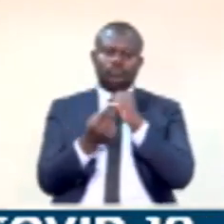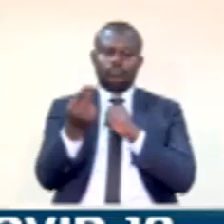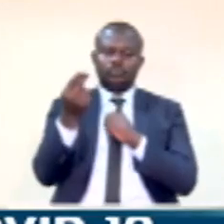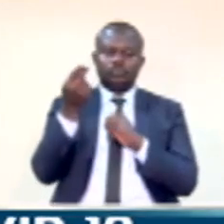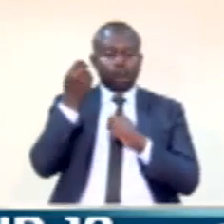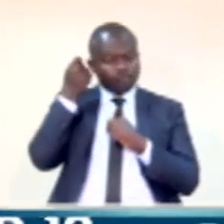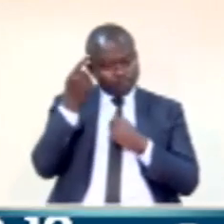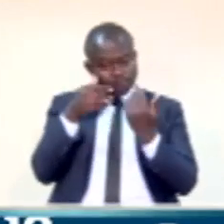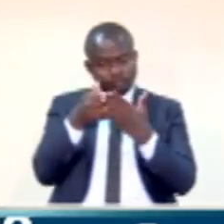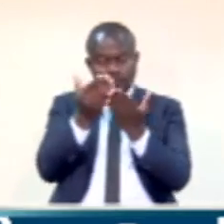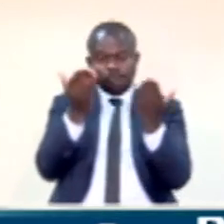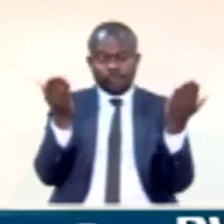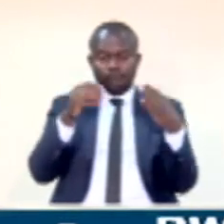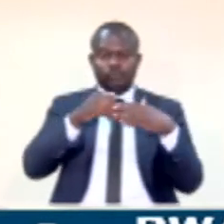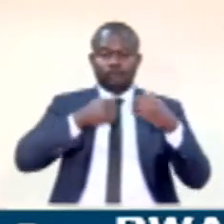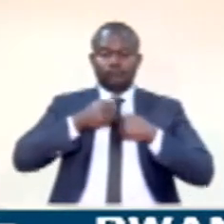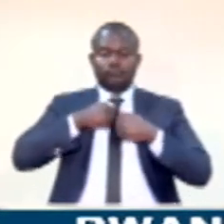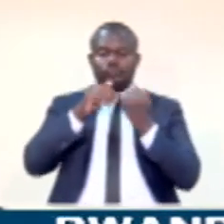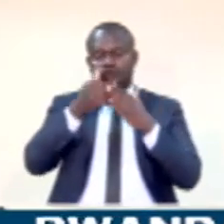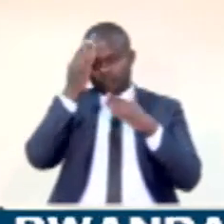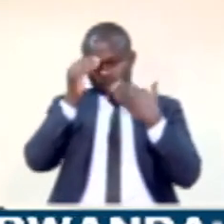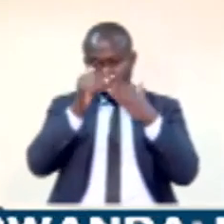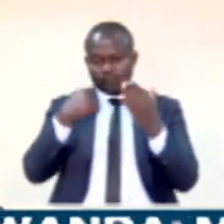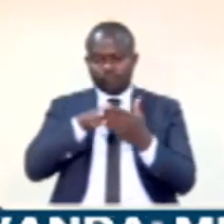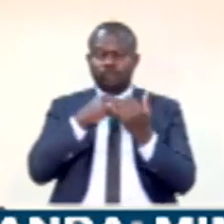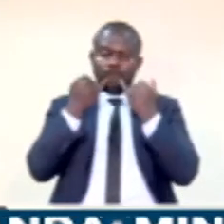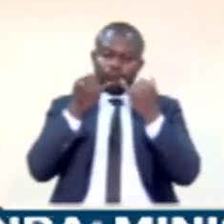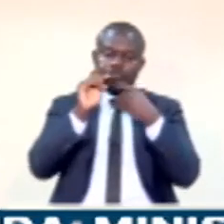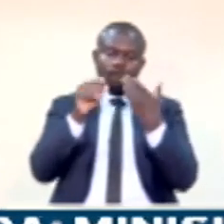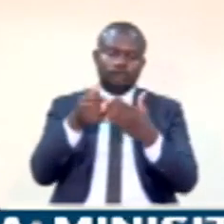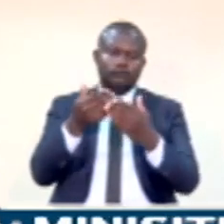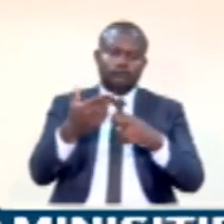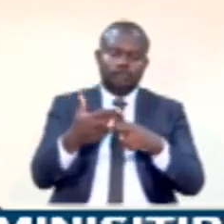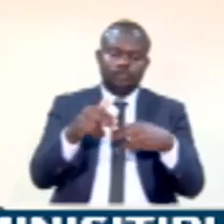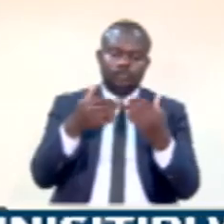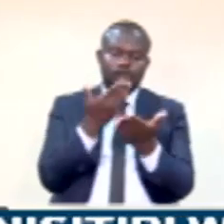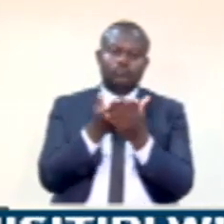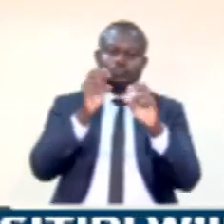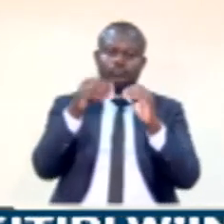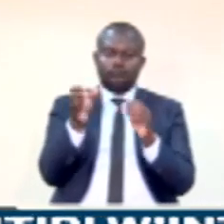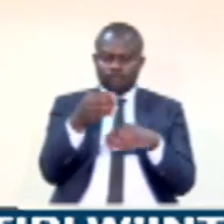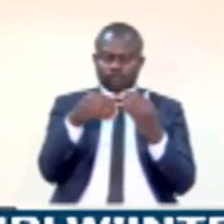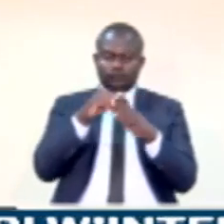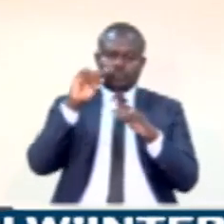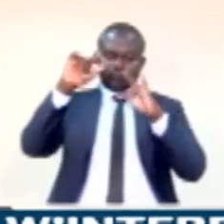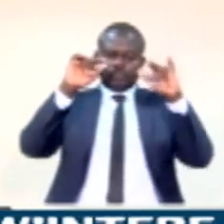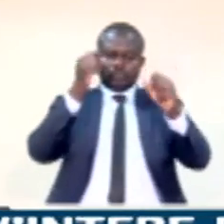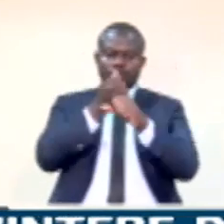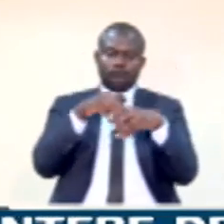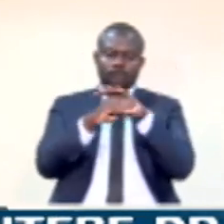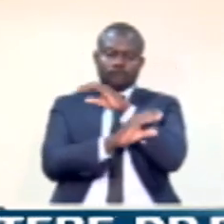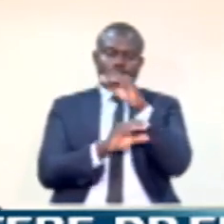Ubu umupira uri mu kibuga cy'u Rwanda, kuko nabwiye mugenzi wanjye ko vuba aha tuzasaba ko kompanyi z'indege zikorera mu gihugu